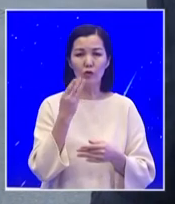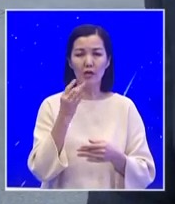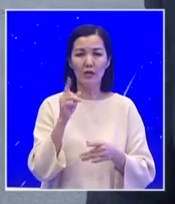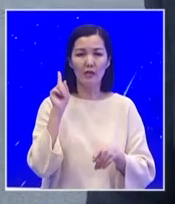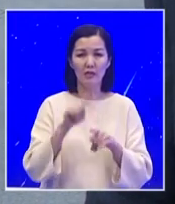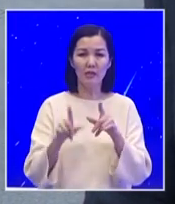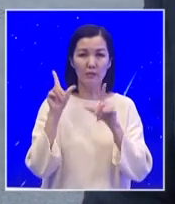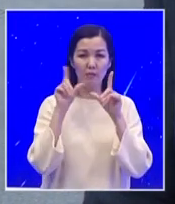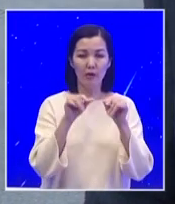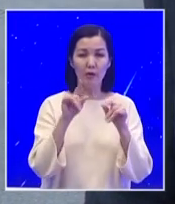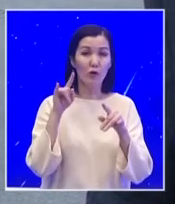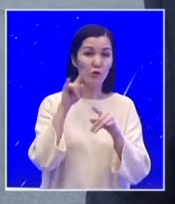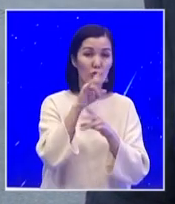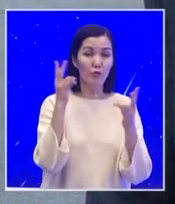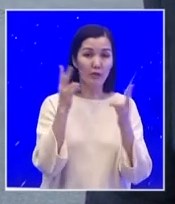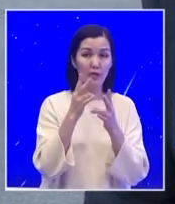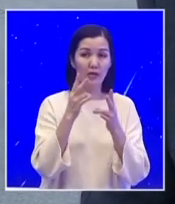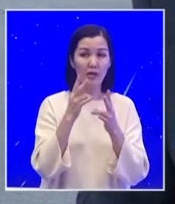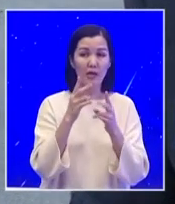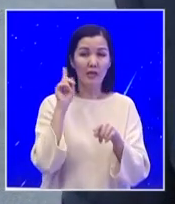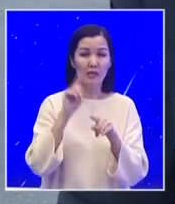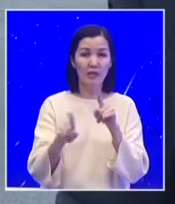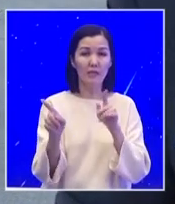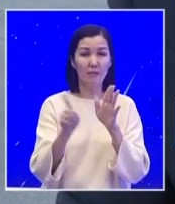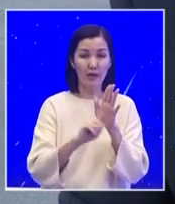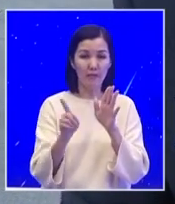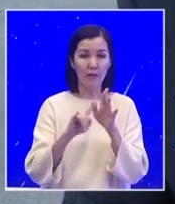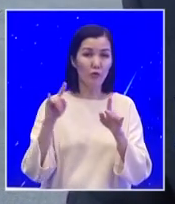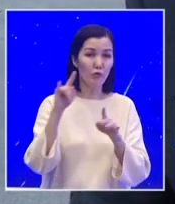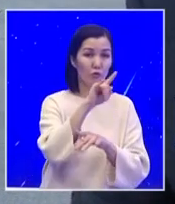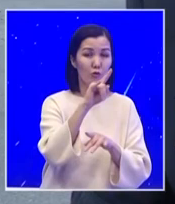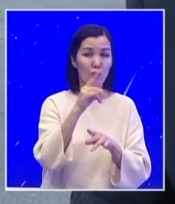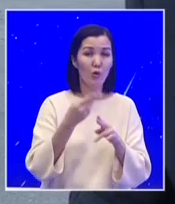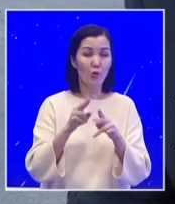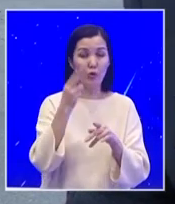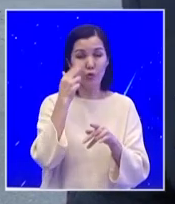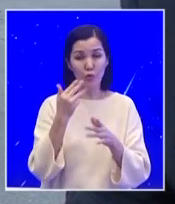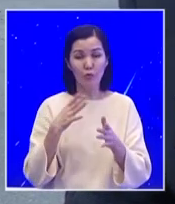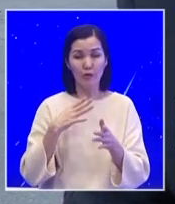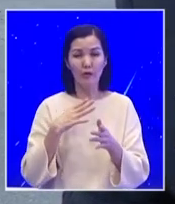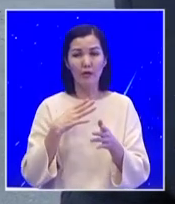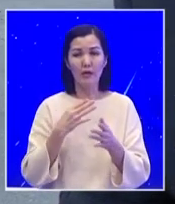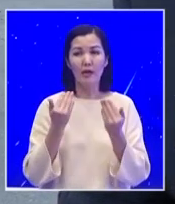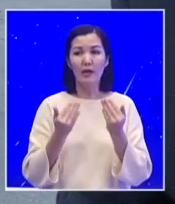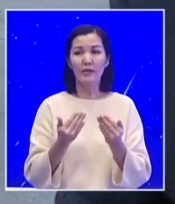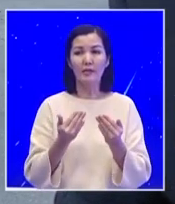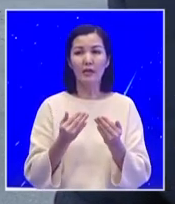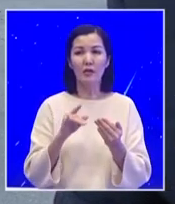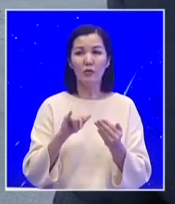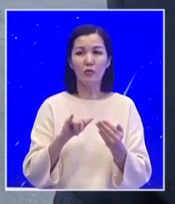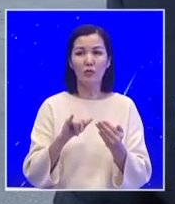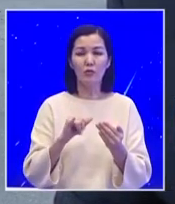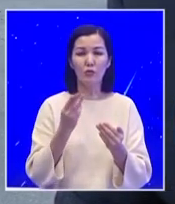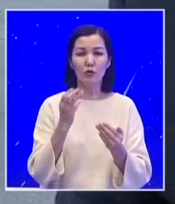бар. Мына тез барып келгенге, мына самолетпен барып ұшып келген өте ыңғайлы. Қазір білесіздер, мына Шаралға